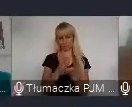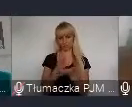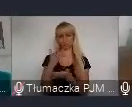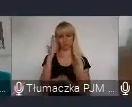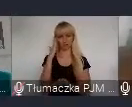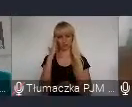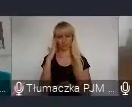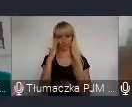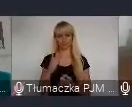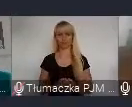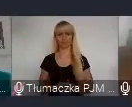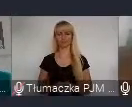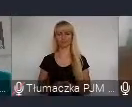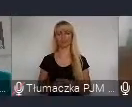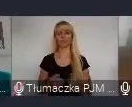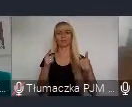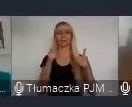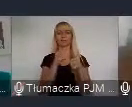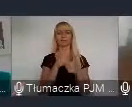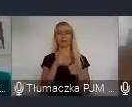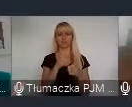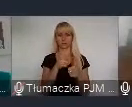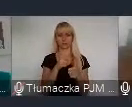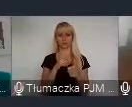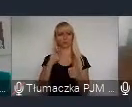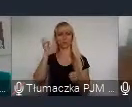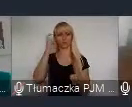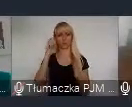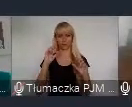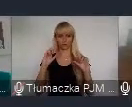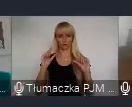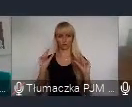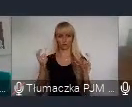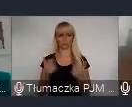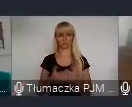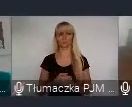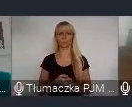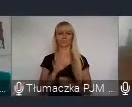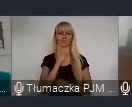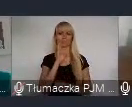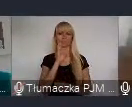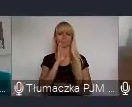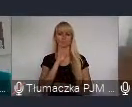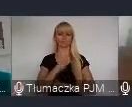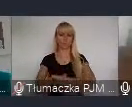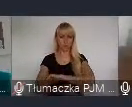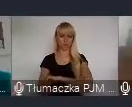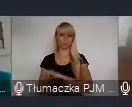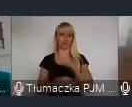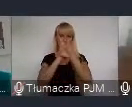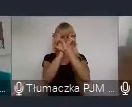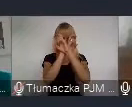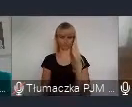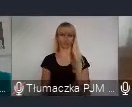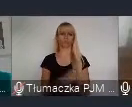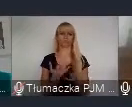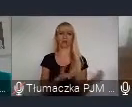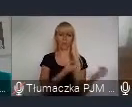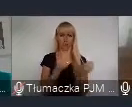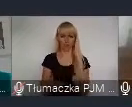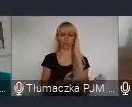tak, po pierwsze jest to tak zwana bazowa, szkieletowa sieć transportowa TEN-T,